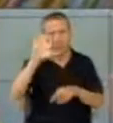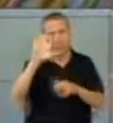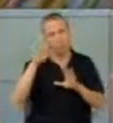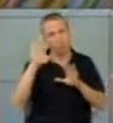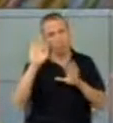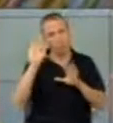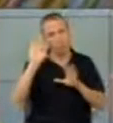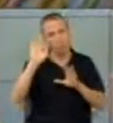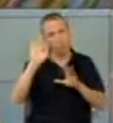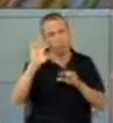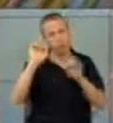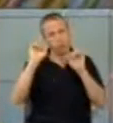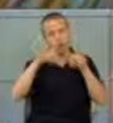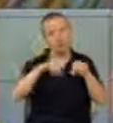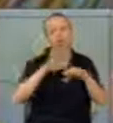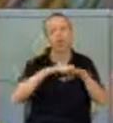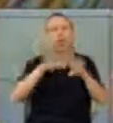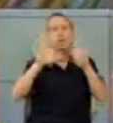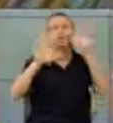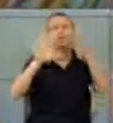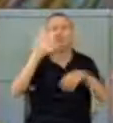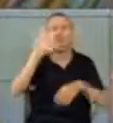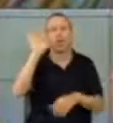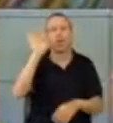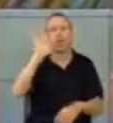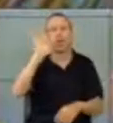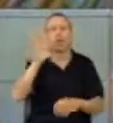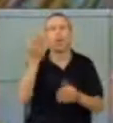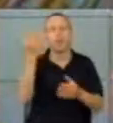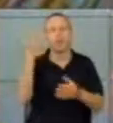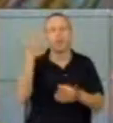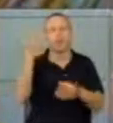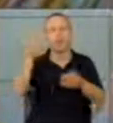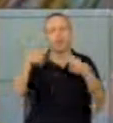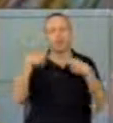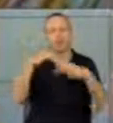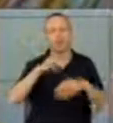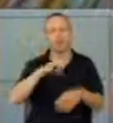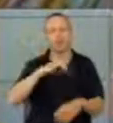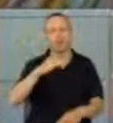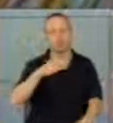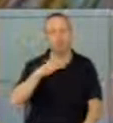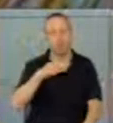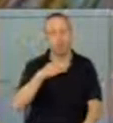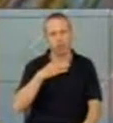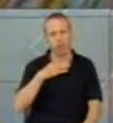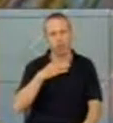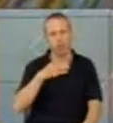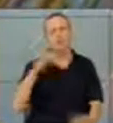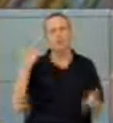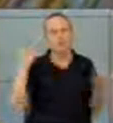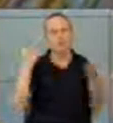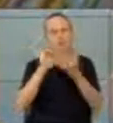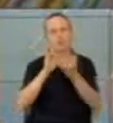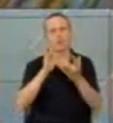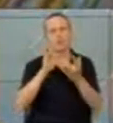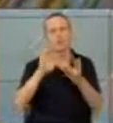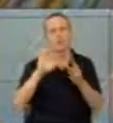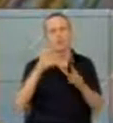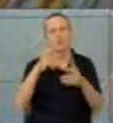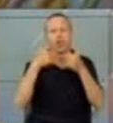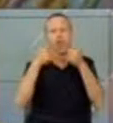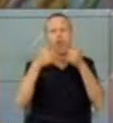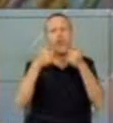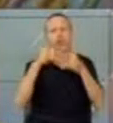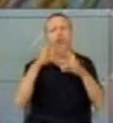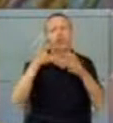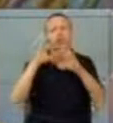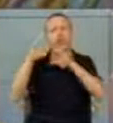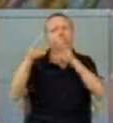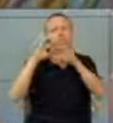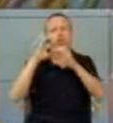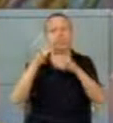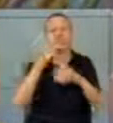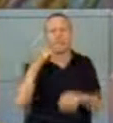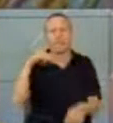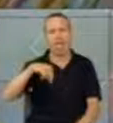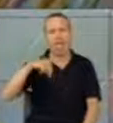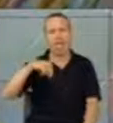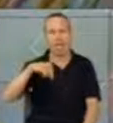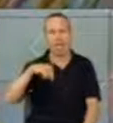על 95%. בואו נחזור לעניין שלנו. תראו, בניגוד למה שתואר בתקשורת